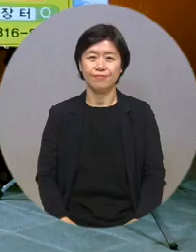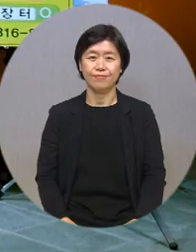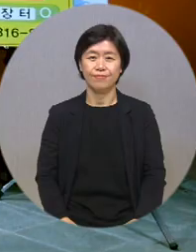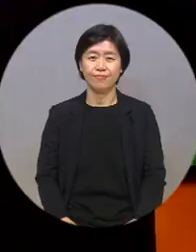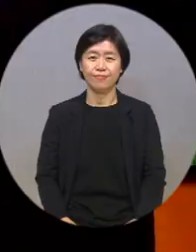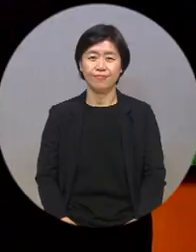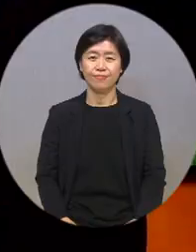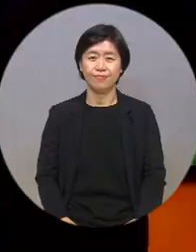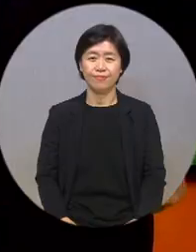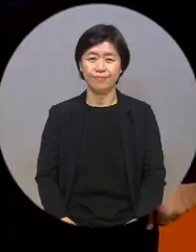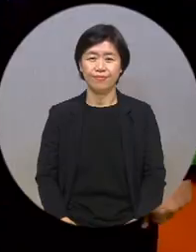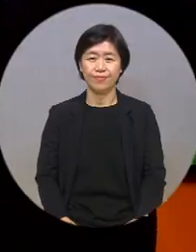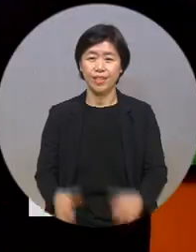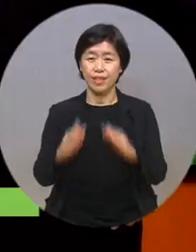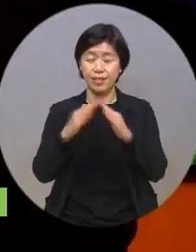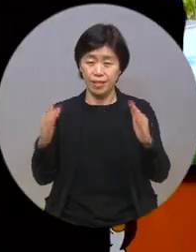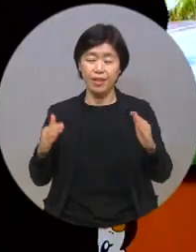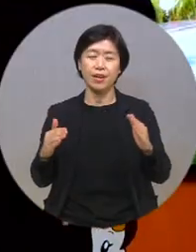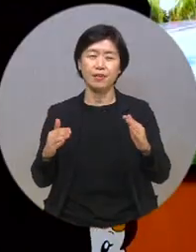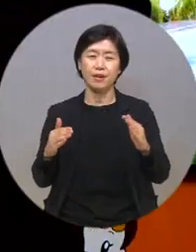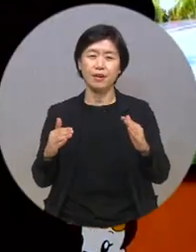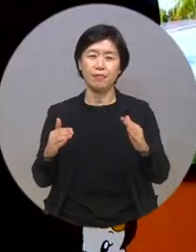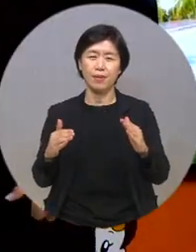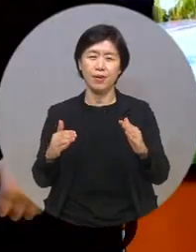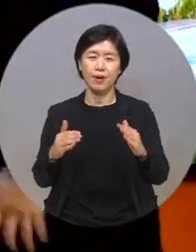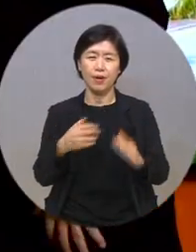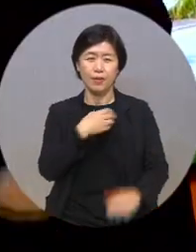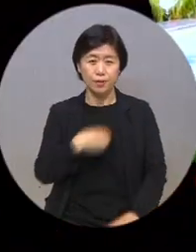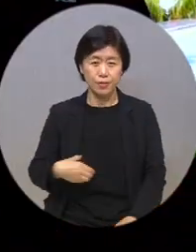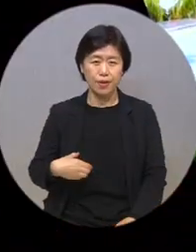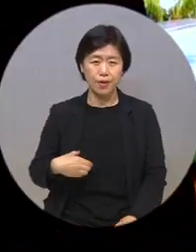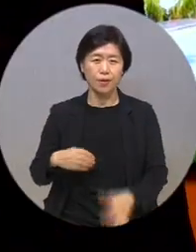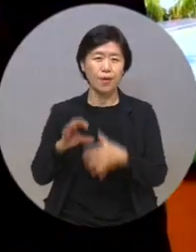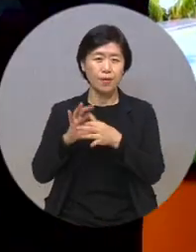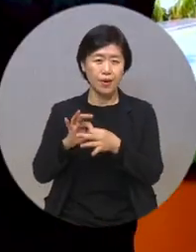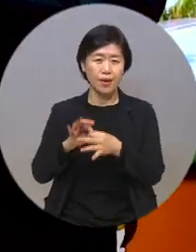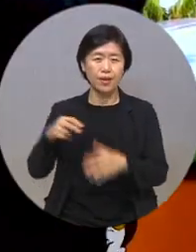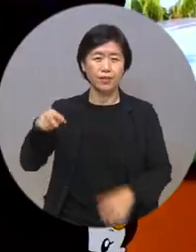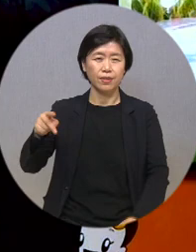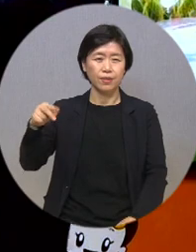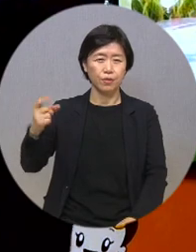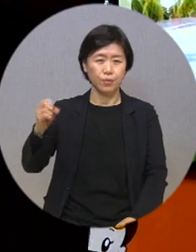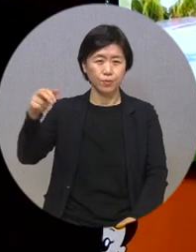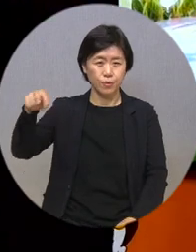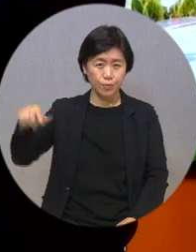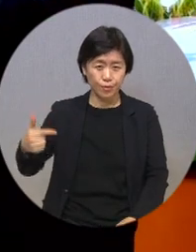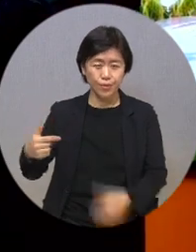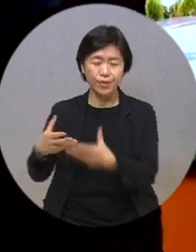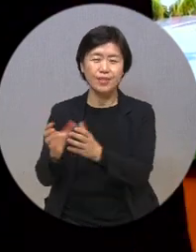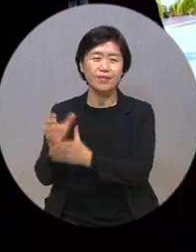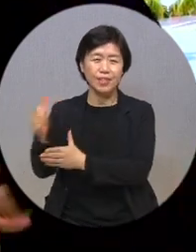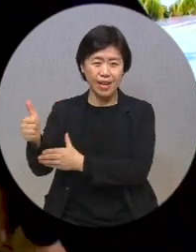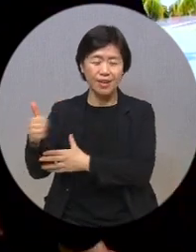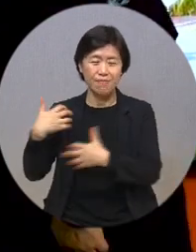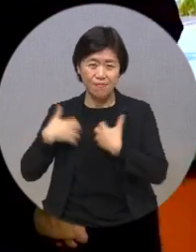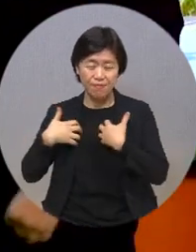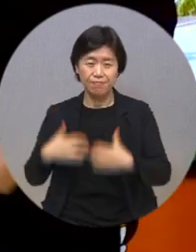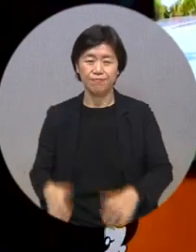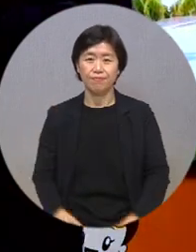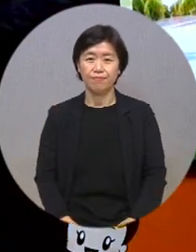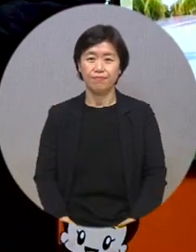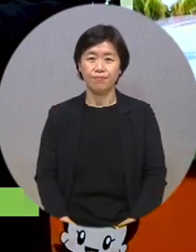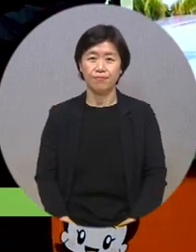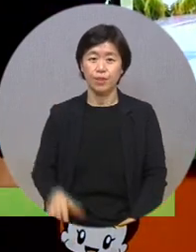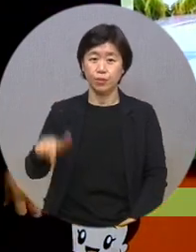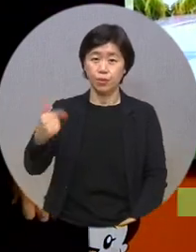반갑습니다. 자. 아이고, 전남도청 농식품 유통과 서동순 팀장님이십니다. 아, 고흥에서 만나 뵙게 돼서 반갑습니다. 야.